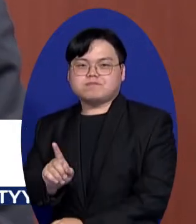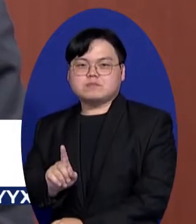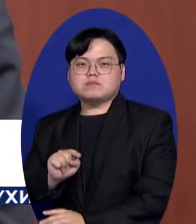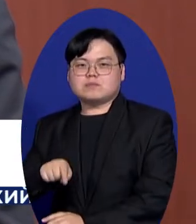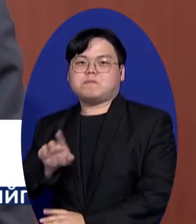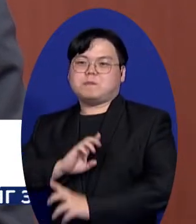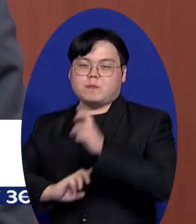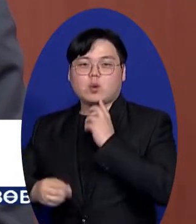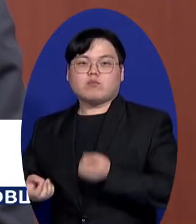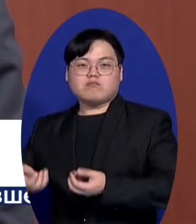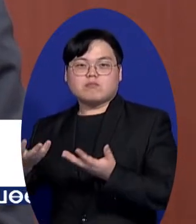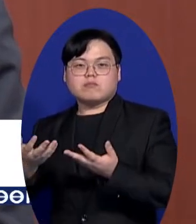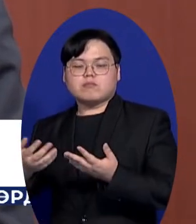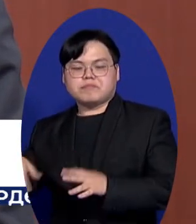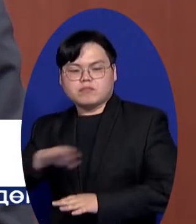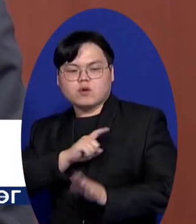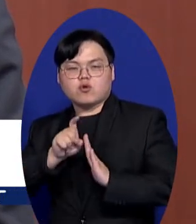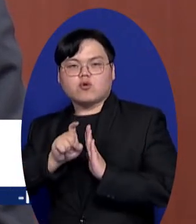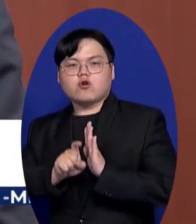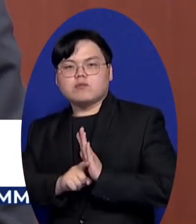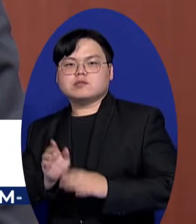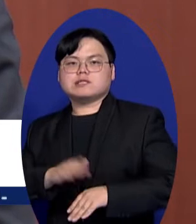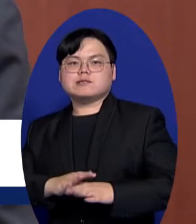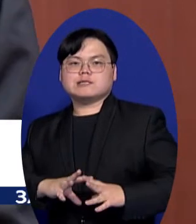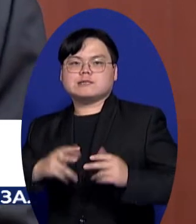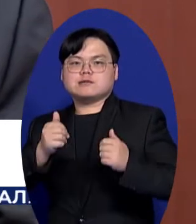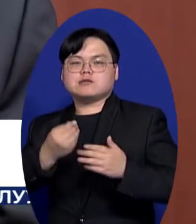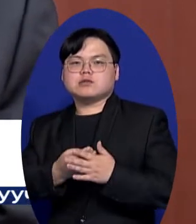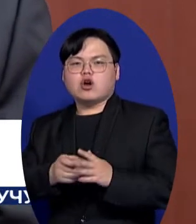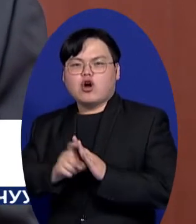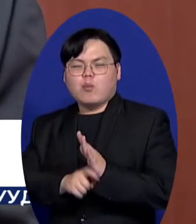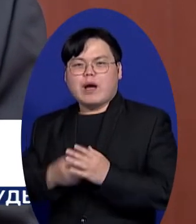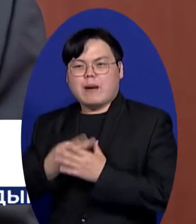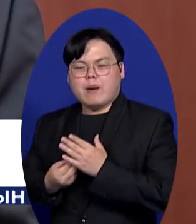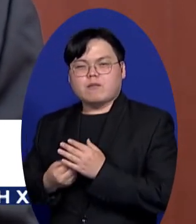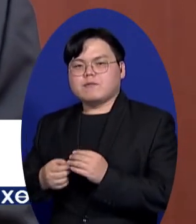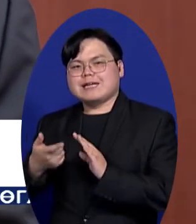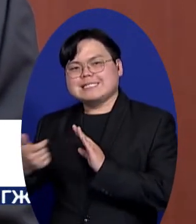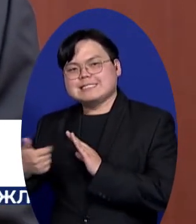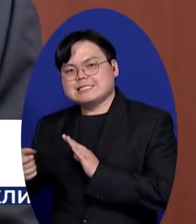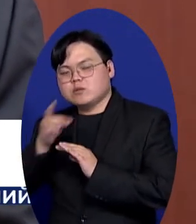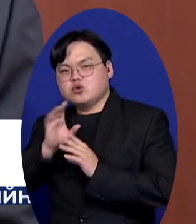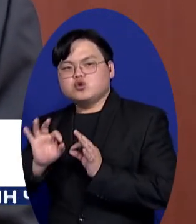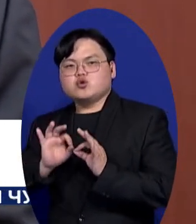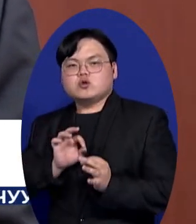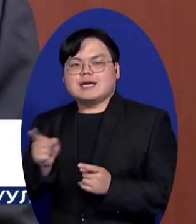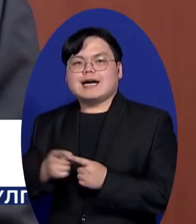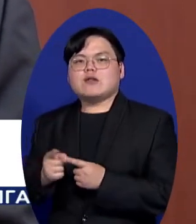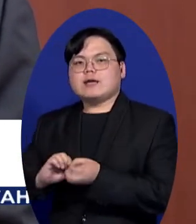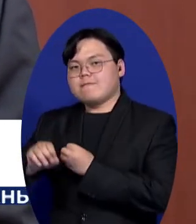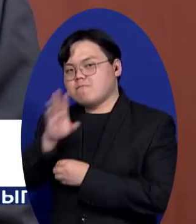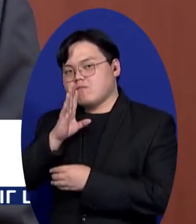нөхцөл байдлууд үүсэж байгаа учраас бид нар одоо энэ хөтөлбөрийн шинжилгээд хөтөлбөрийн давхцлын асуудлууд дээр тодорхой шинжлэх, тодорхой бодиттой зоримыг алхам авахаас